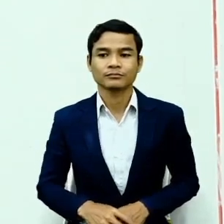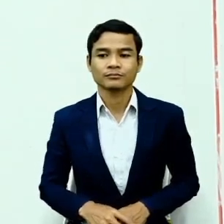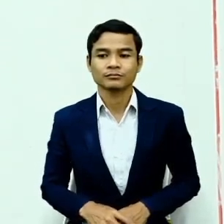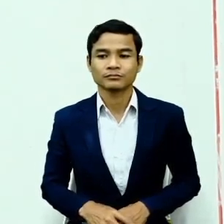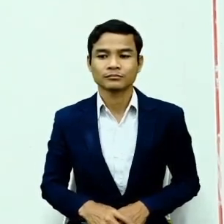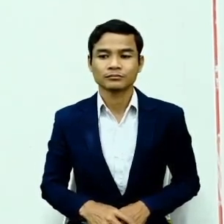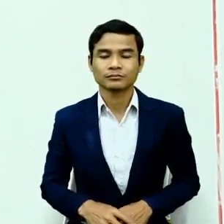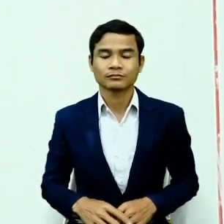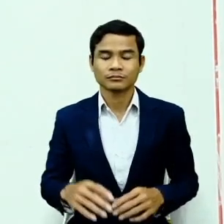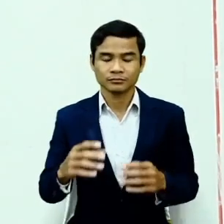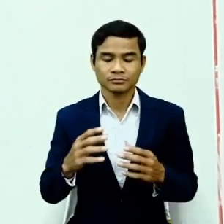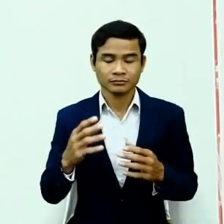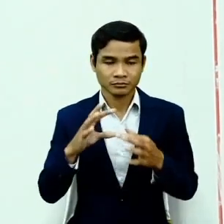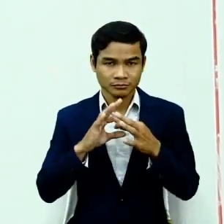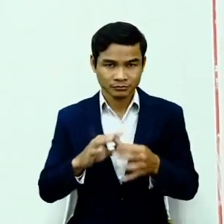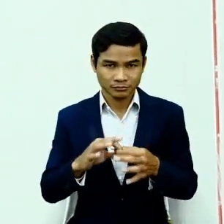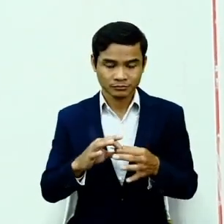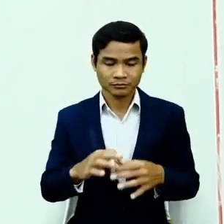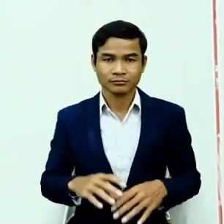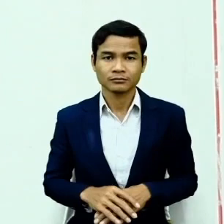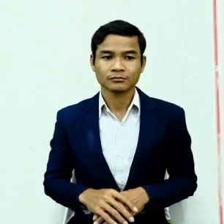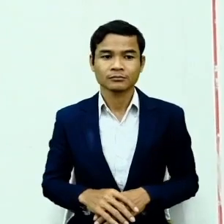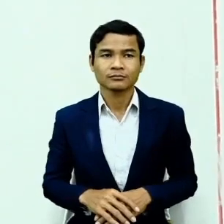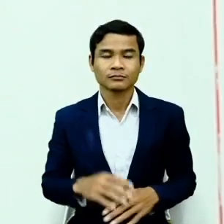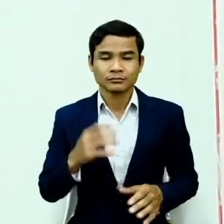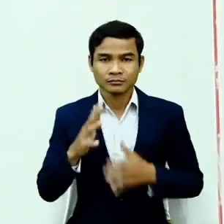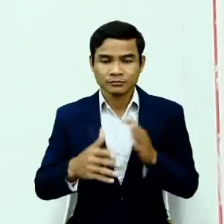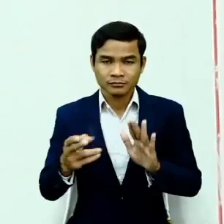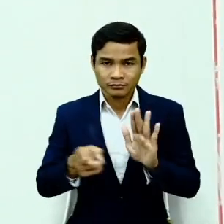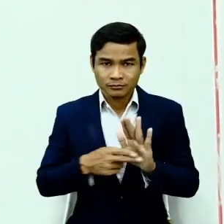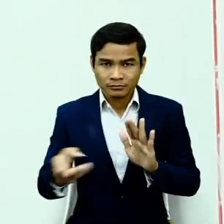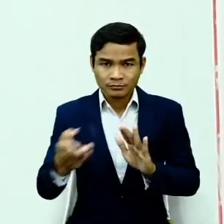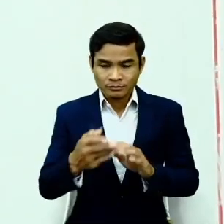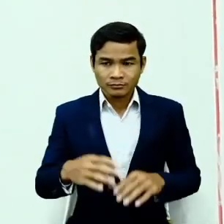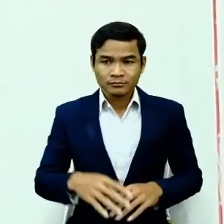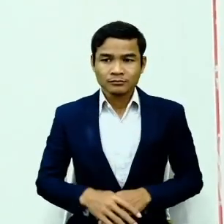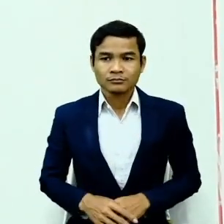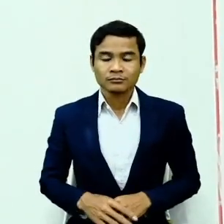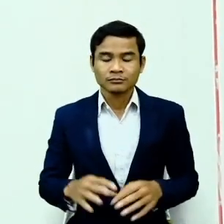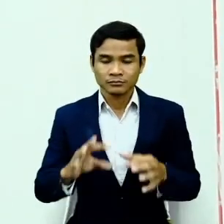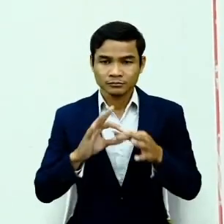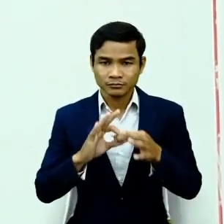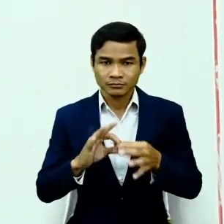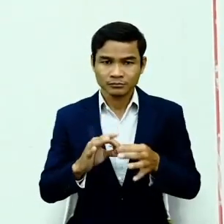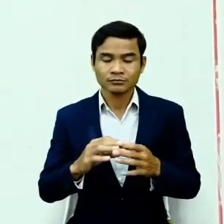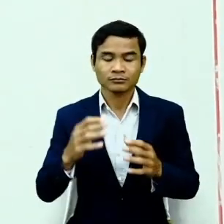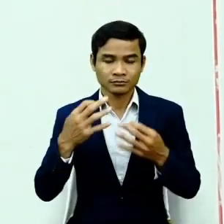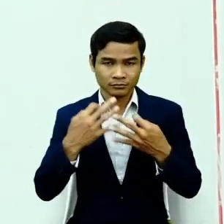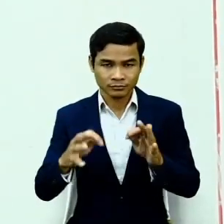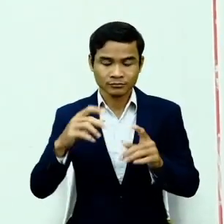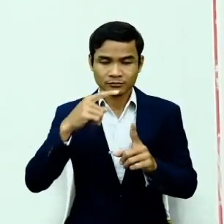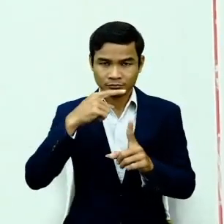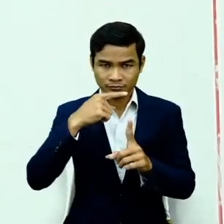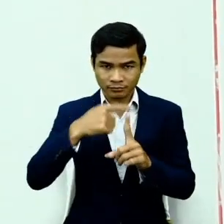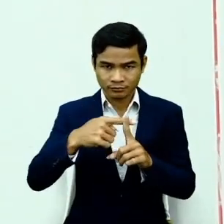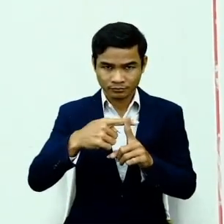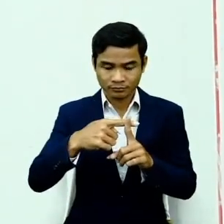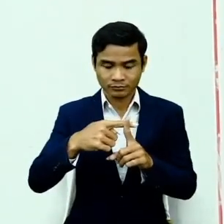Chà rồi viên. Ai lưu con. Rồi viên vị thị bốc.